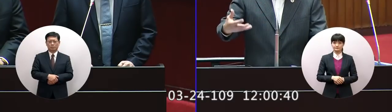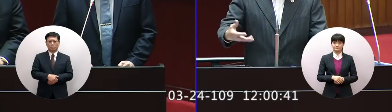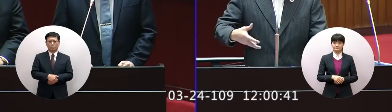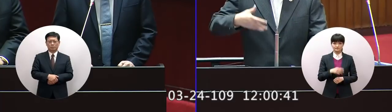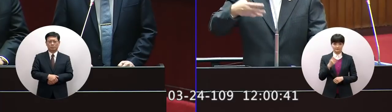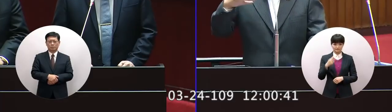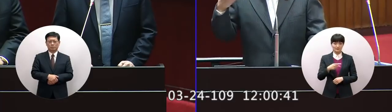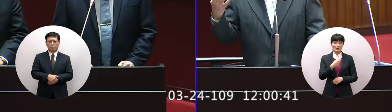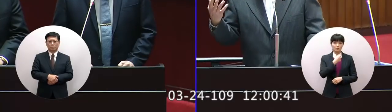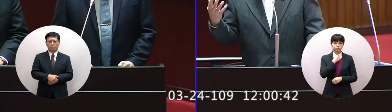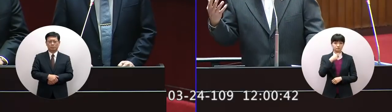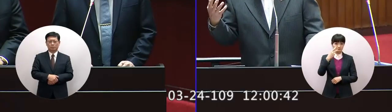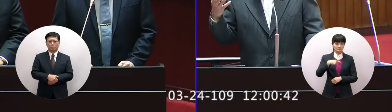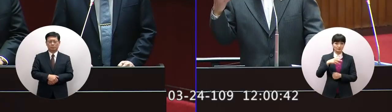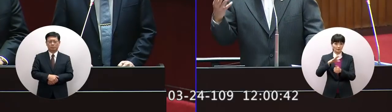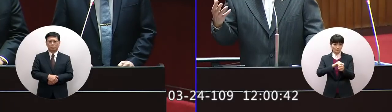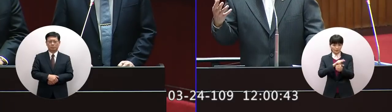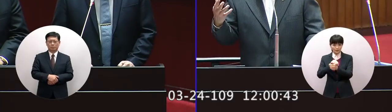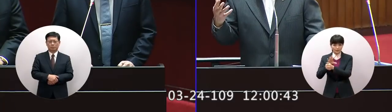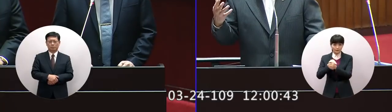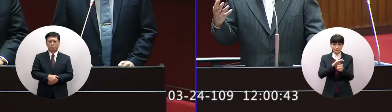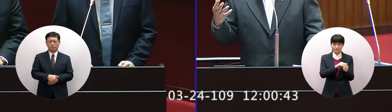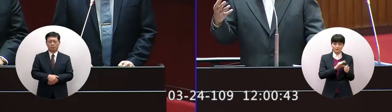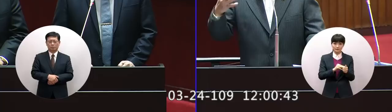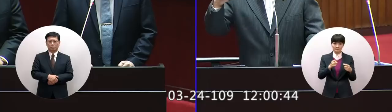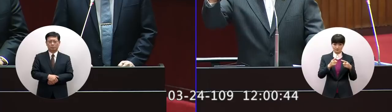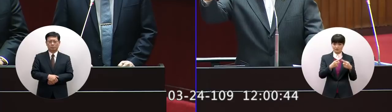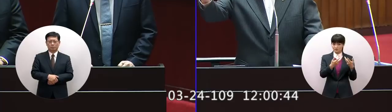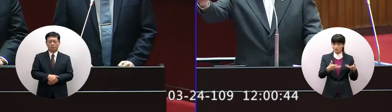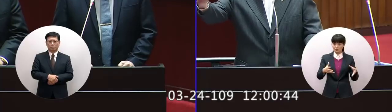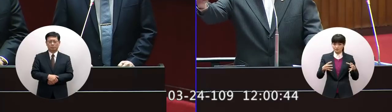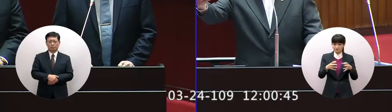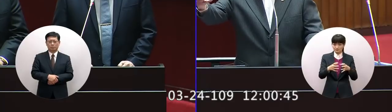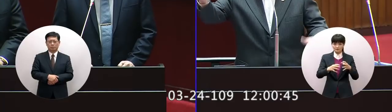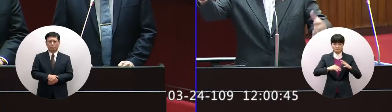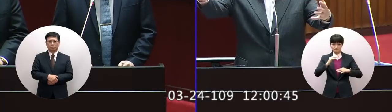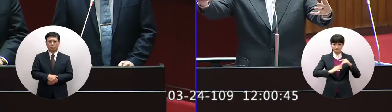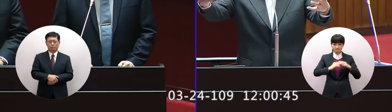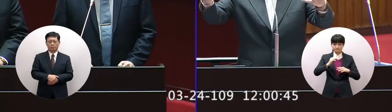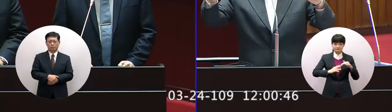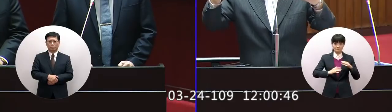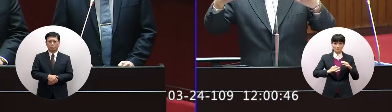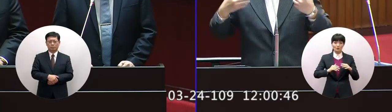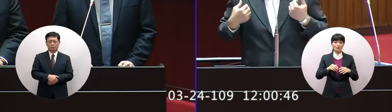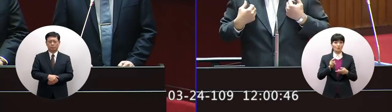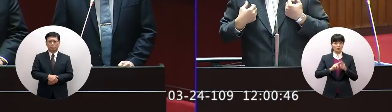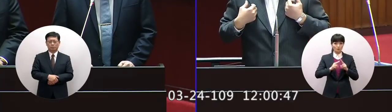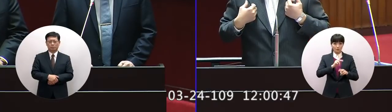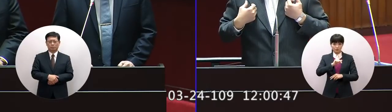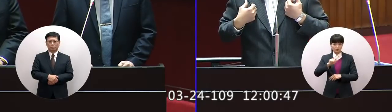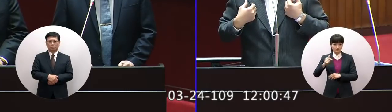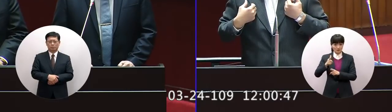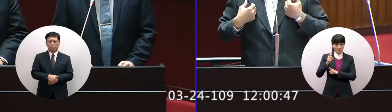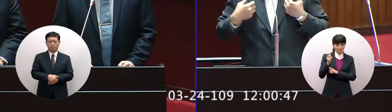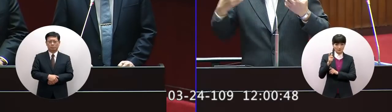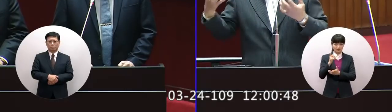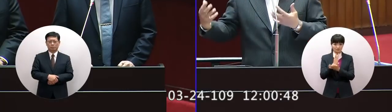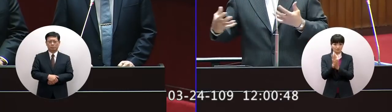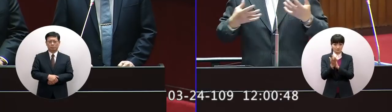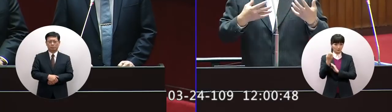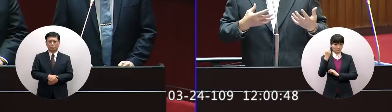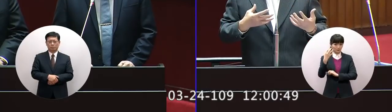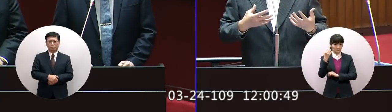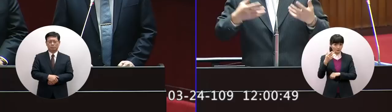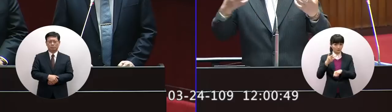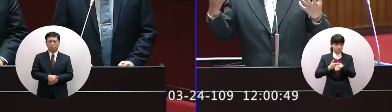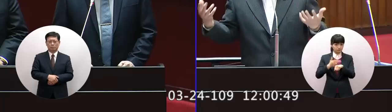要学习多人操作武器，最重要的是退伍5年6年新的武器装备进来了，他